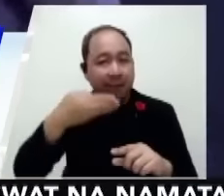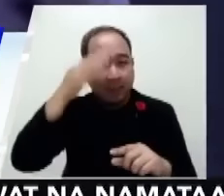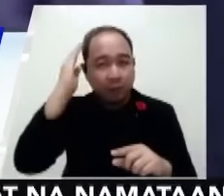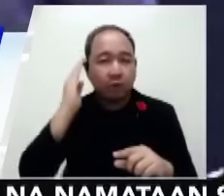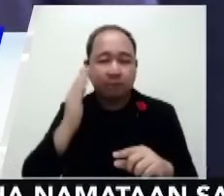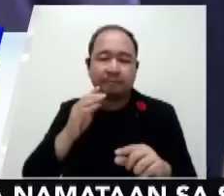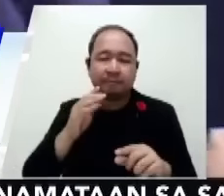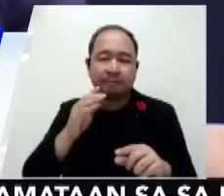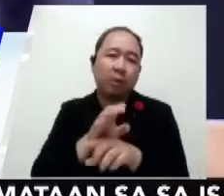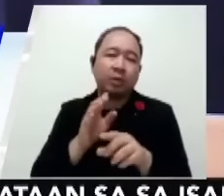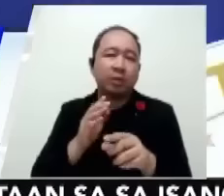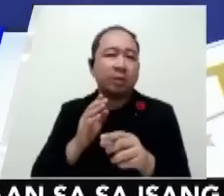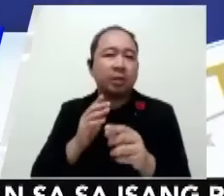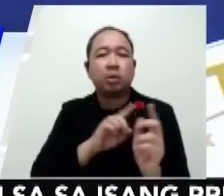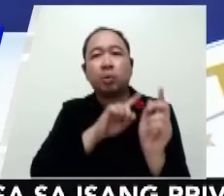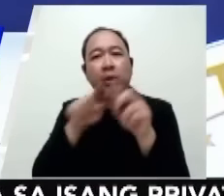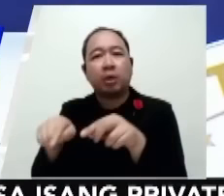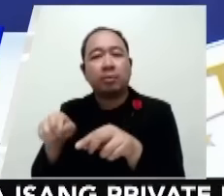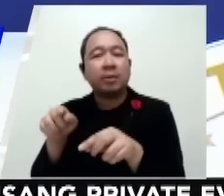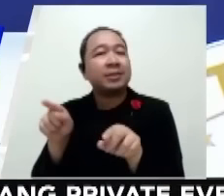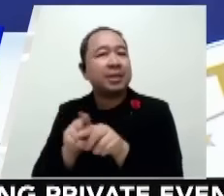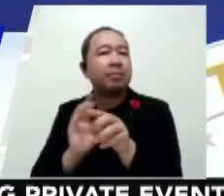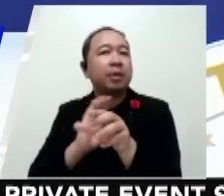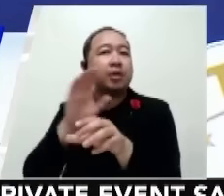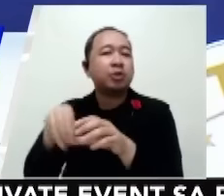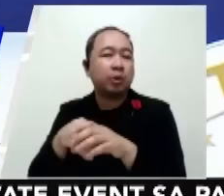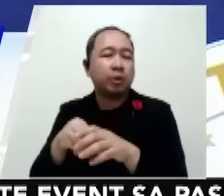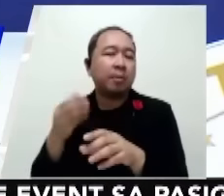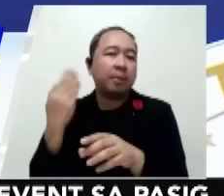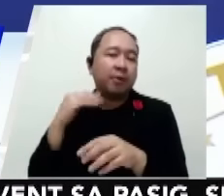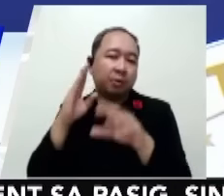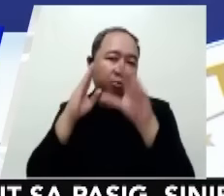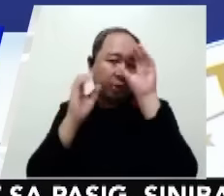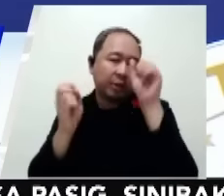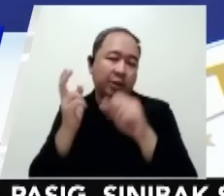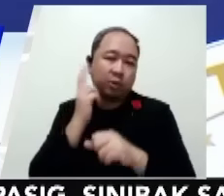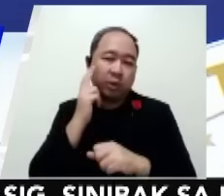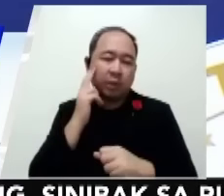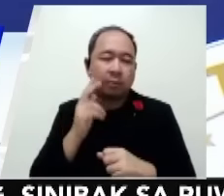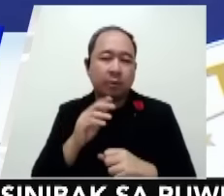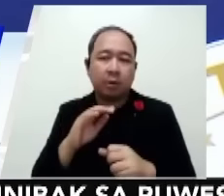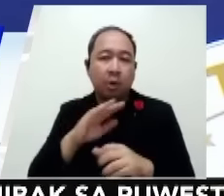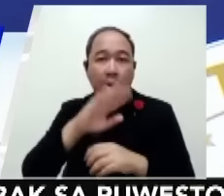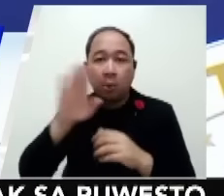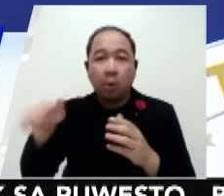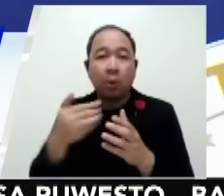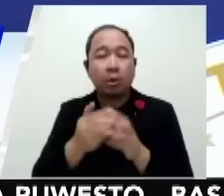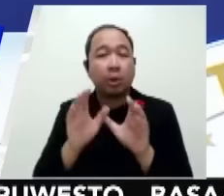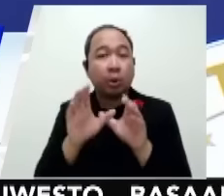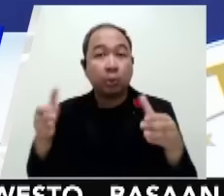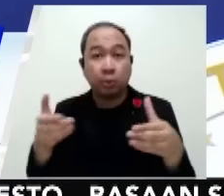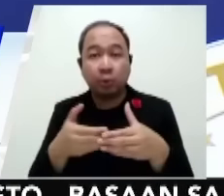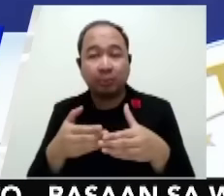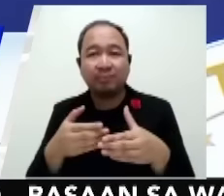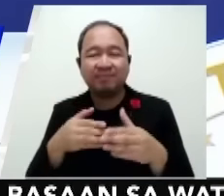si dating Pangulong Duterte. Lahat ng grupo na galit sa Duterte ay siguradong